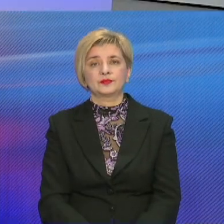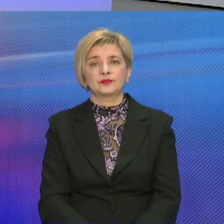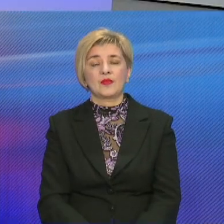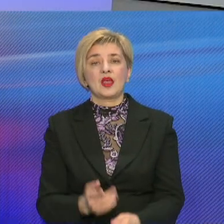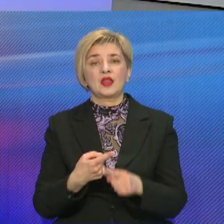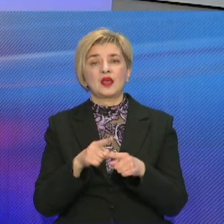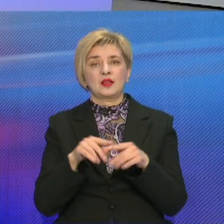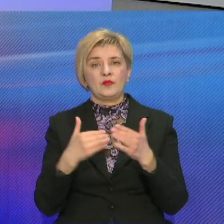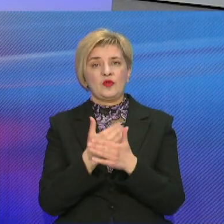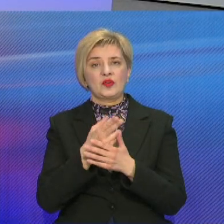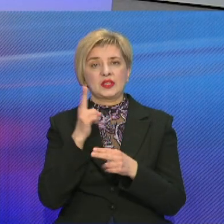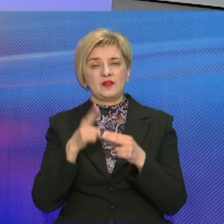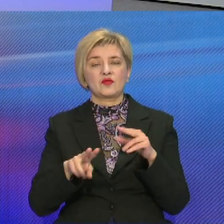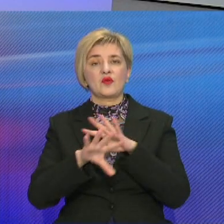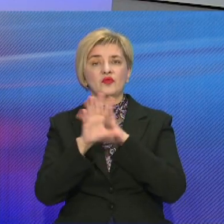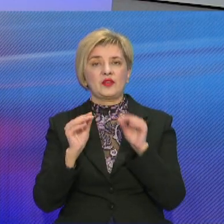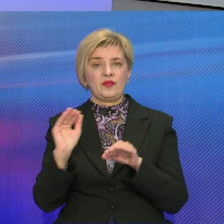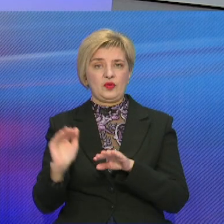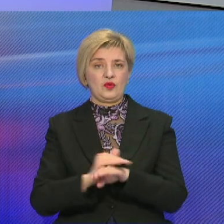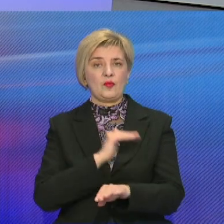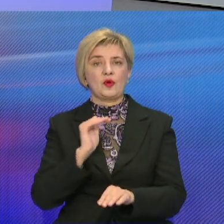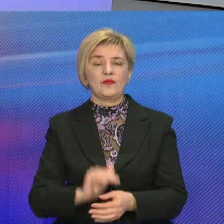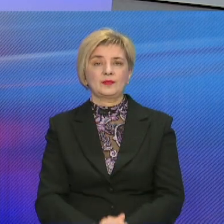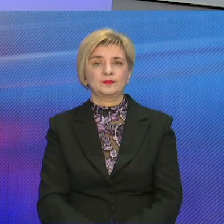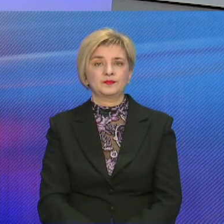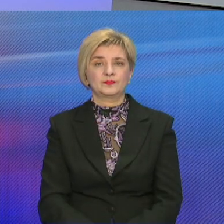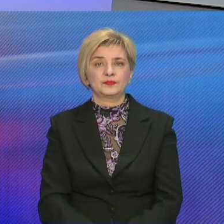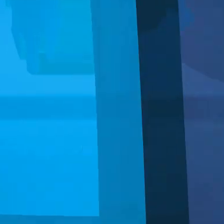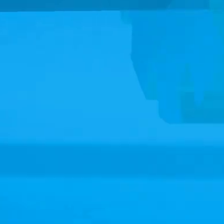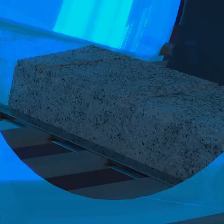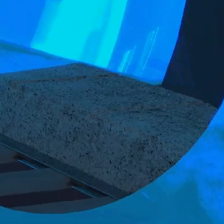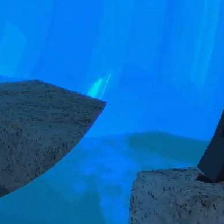На этом выпуск завершены. Я развитываюся с вами. Усяго доброго.